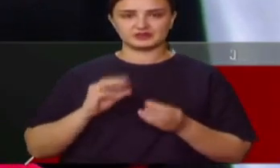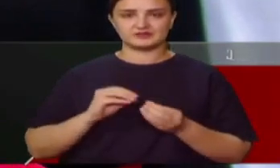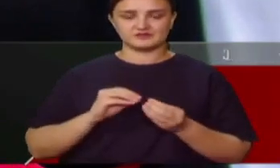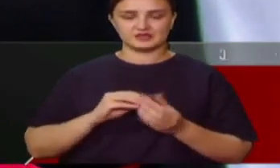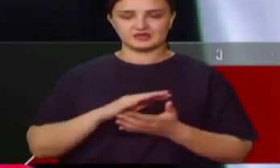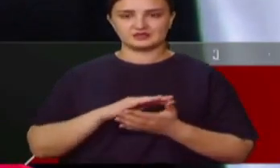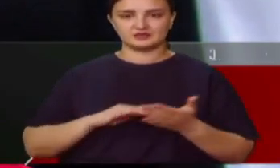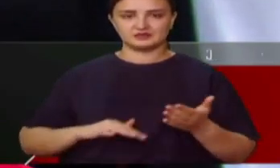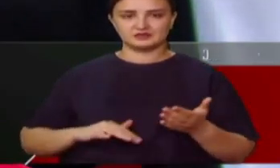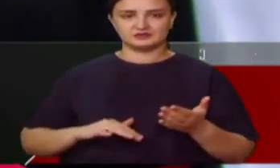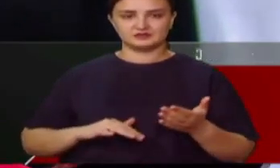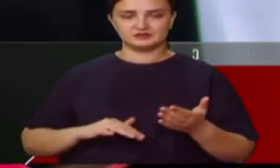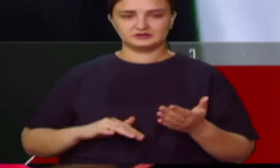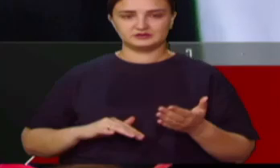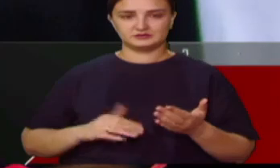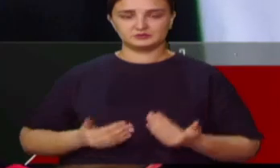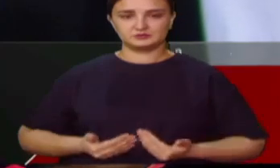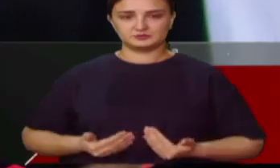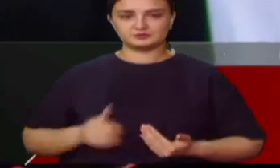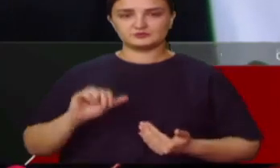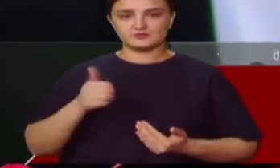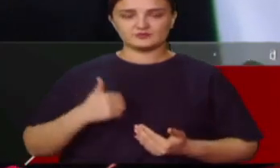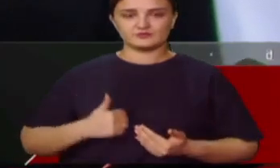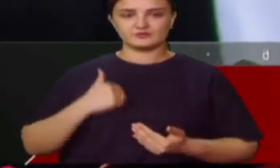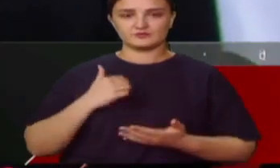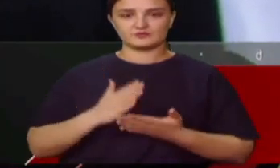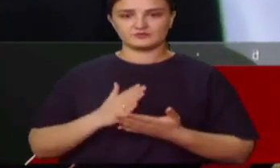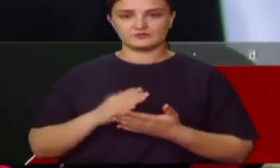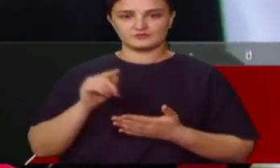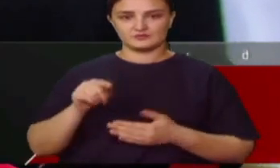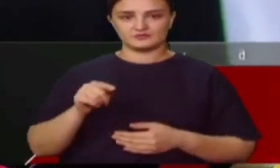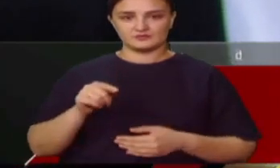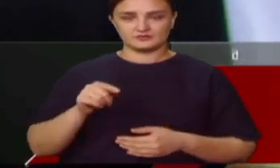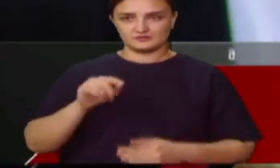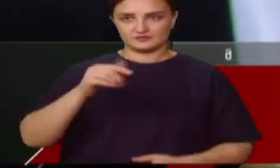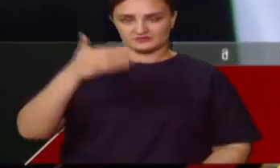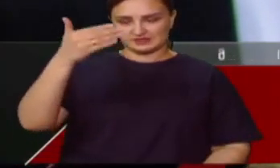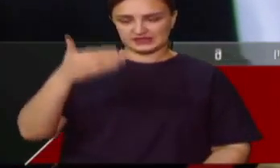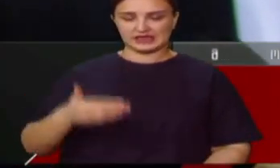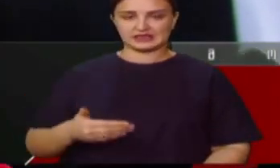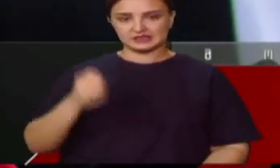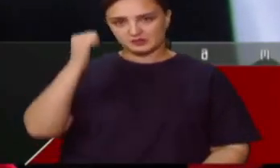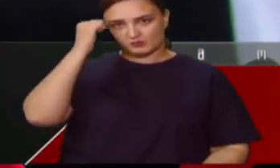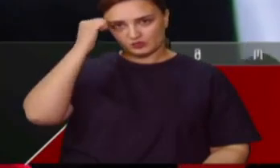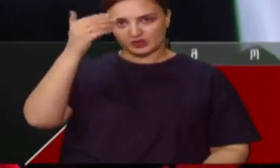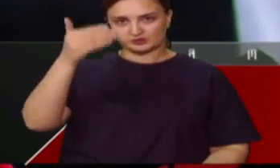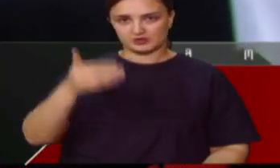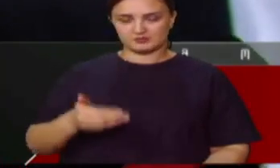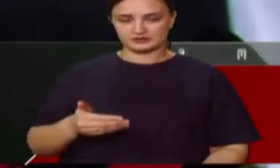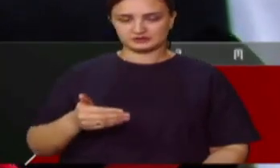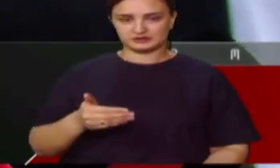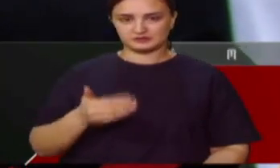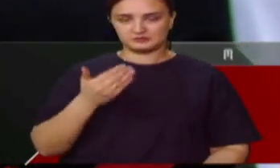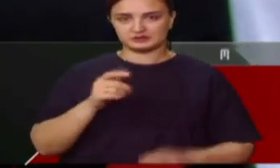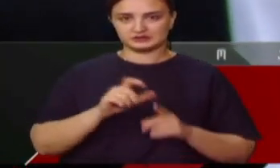გააგრძელებენ მოღვაწეობას, როგორი ღირსებითაც არის აი ამ კედელზე, აი ამ მემორიალურ დაფაზე ამ გამოკვეთილი მათი